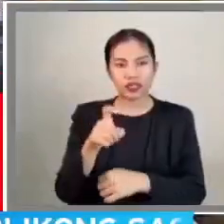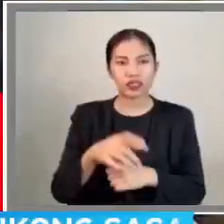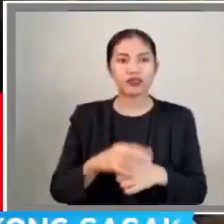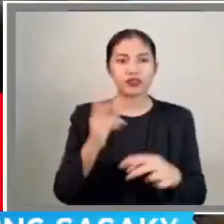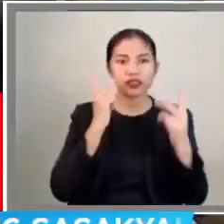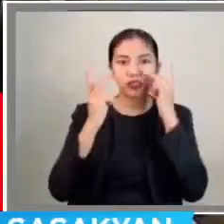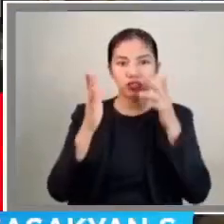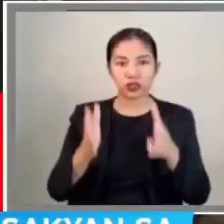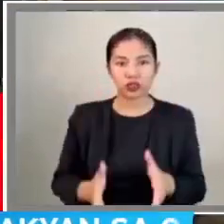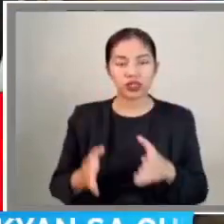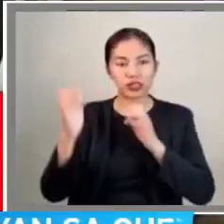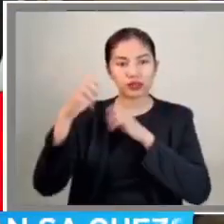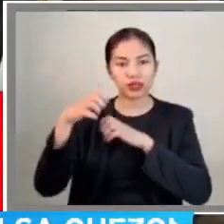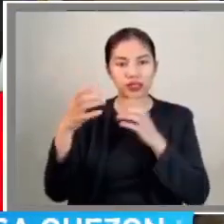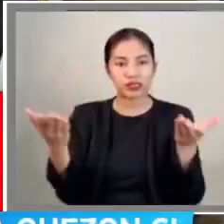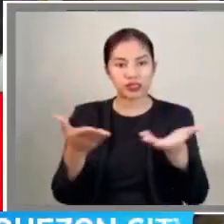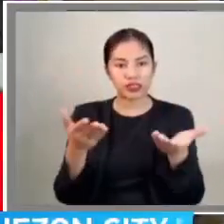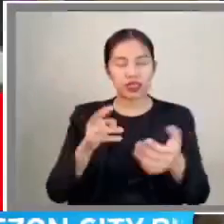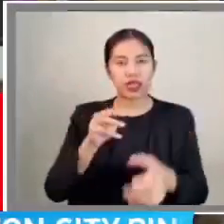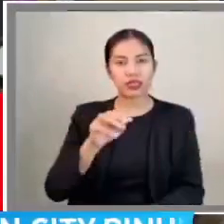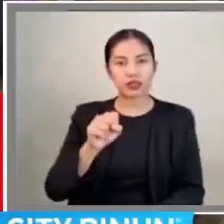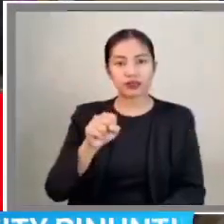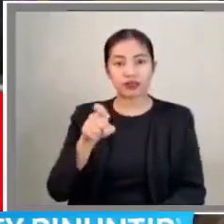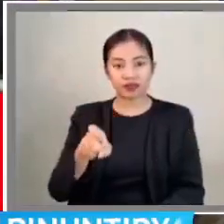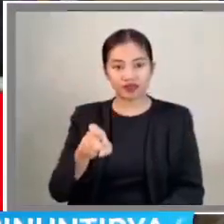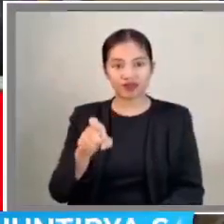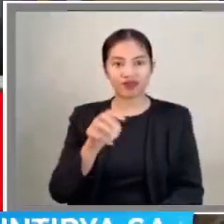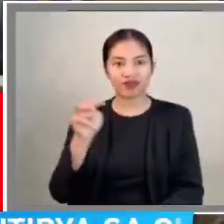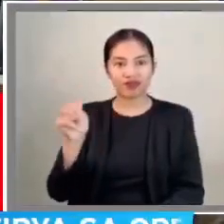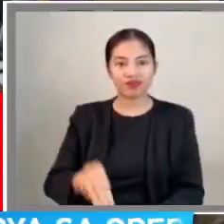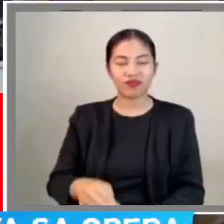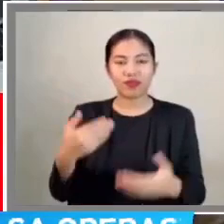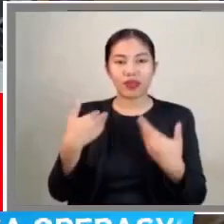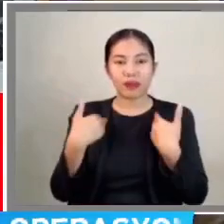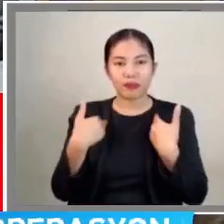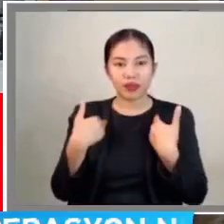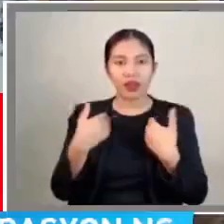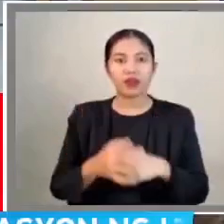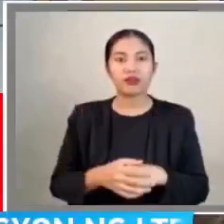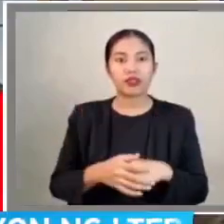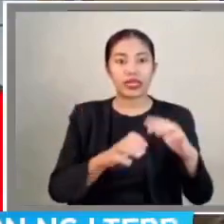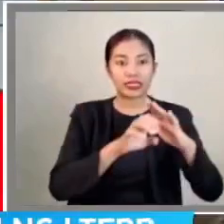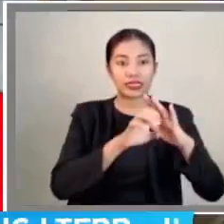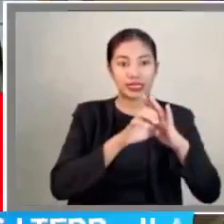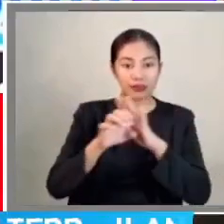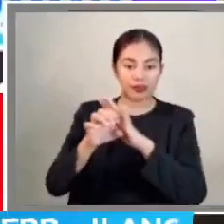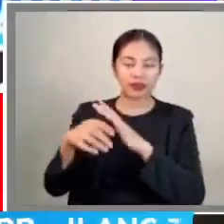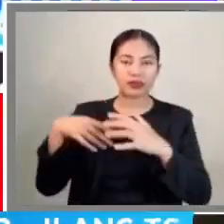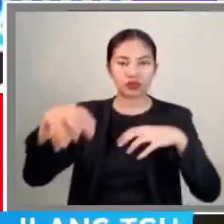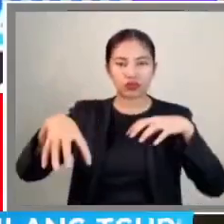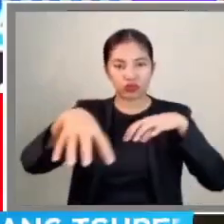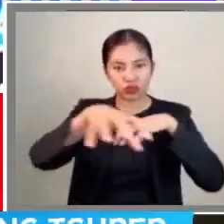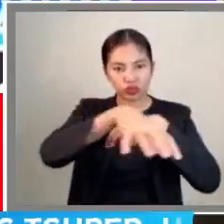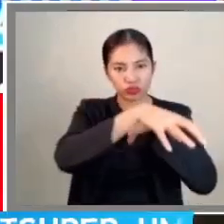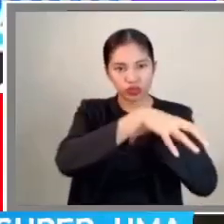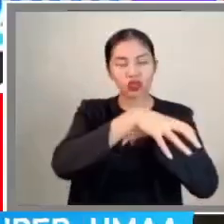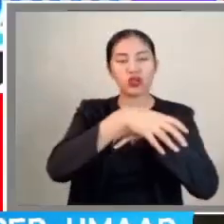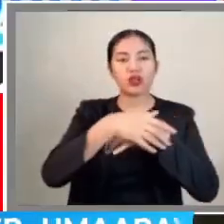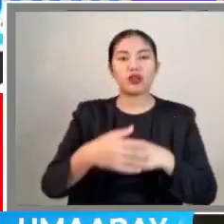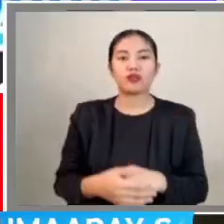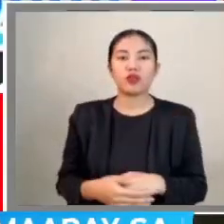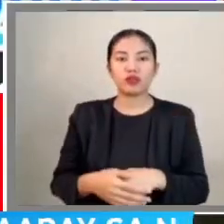Manila, kung saan may 300 exhibitors at 700 booths ang matutunghayan para sa exciting travel deals and packages for